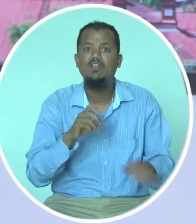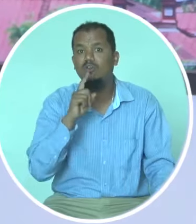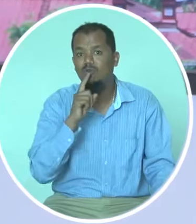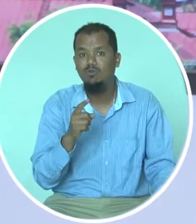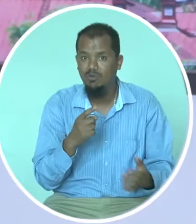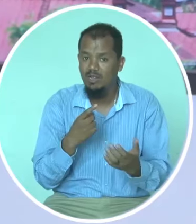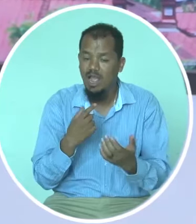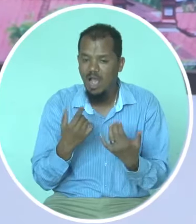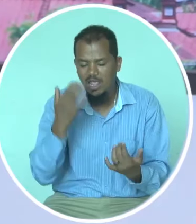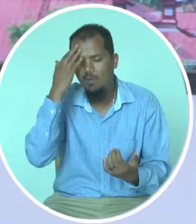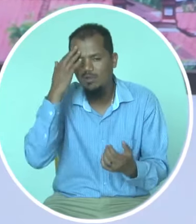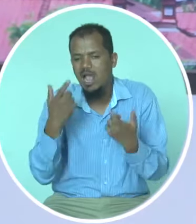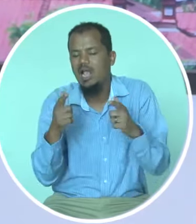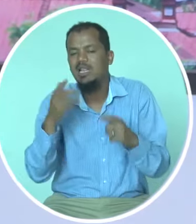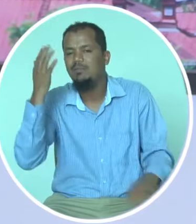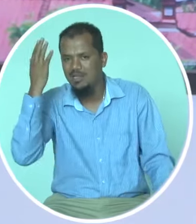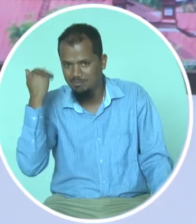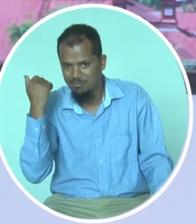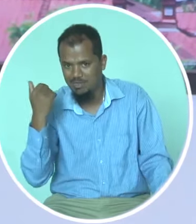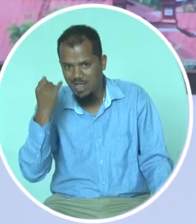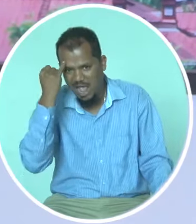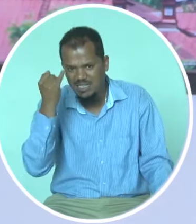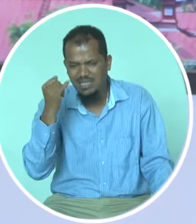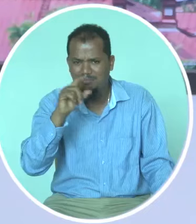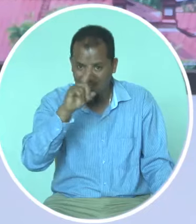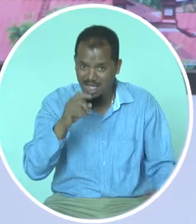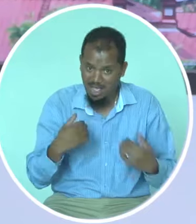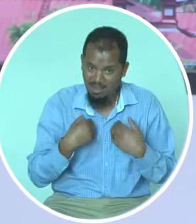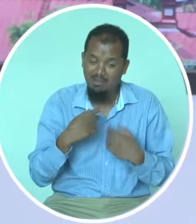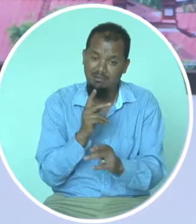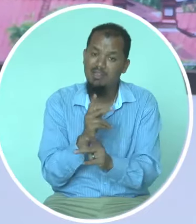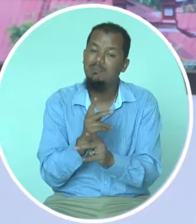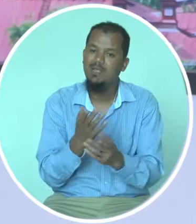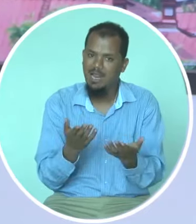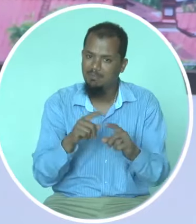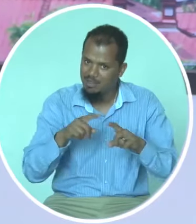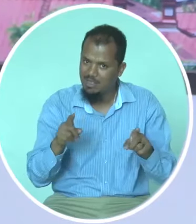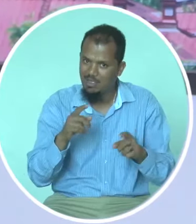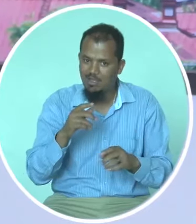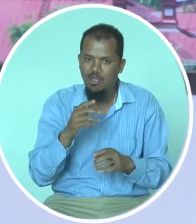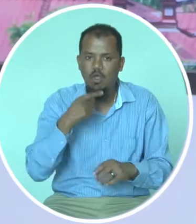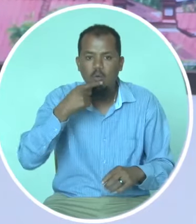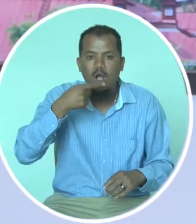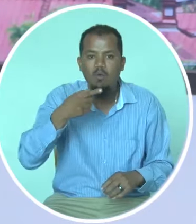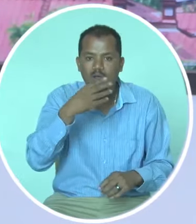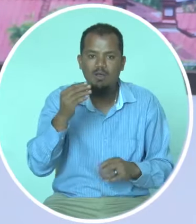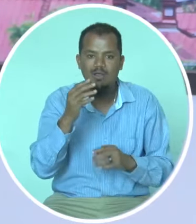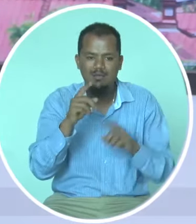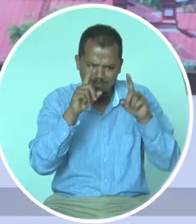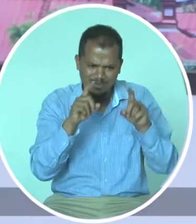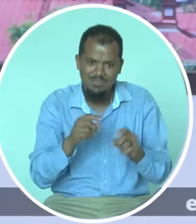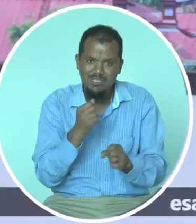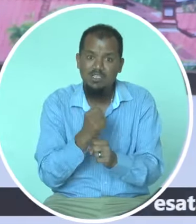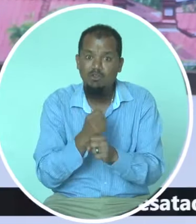መሆኑንም ያወቅንበት አጋጣሚ ነበር። ሐሳብና አስተያየቶቻችሁን እንጠብቃለን። በተለይም የቋንቋና